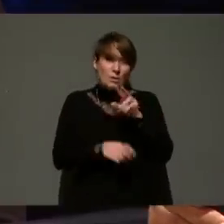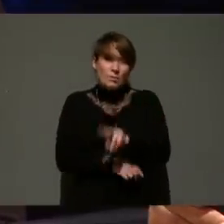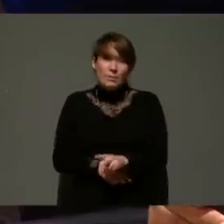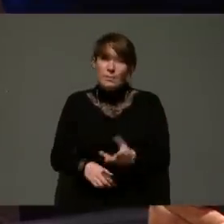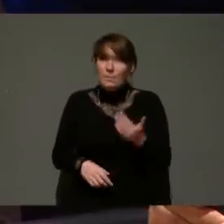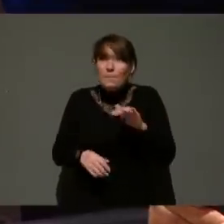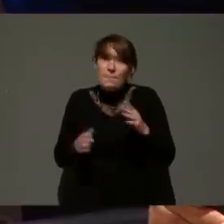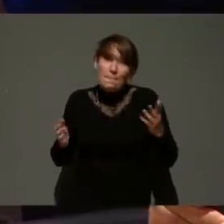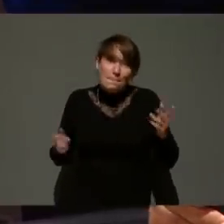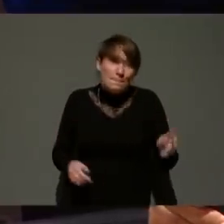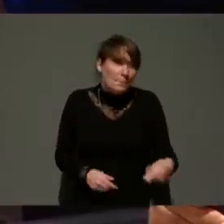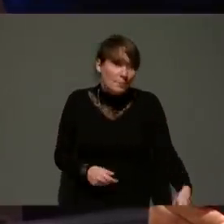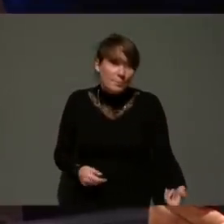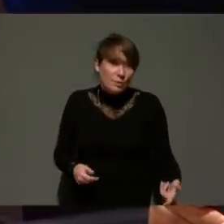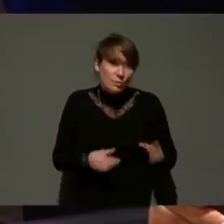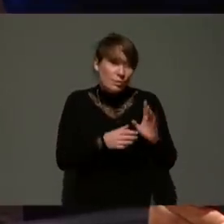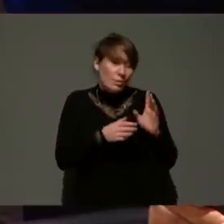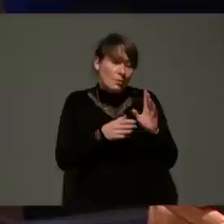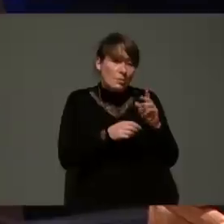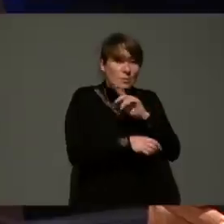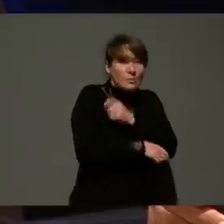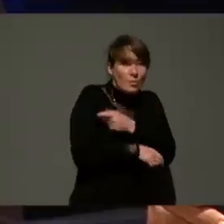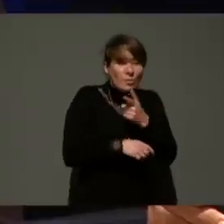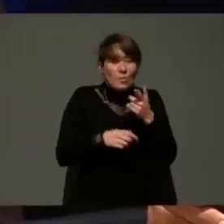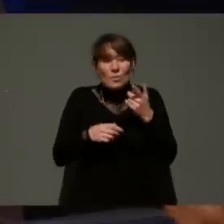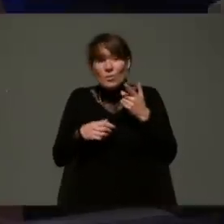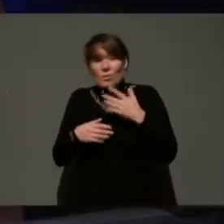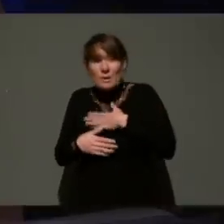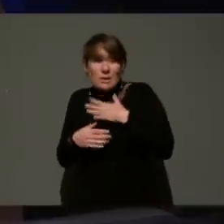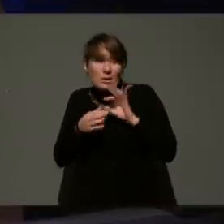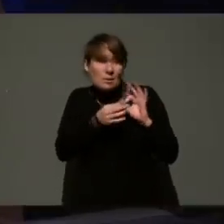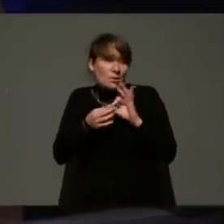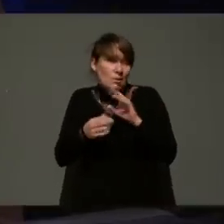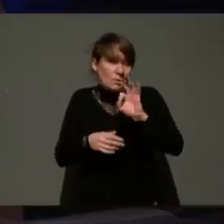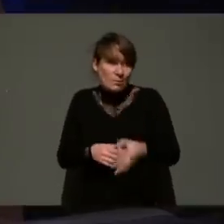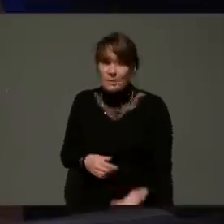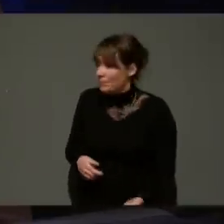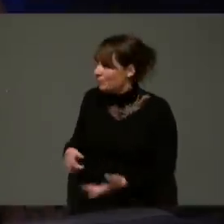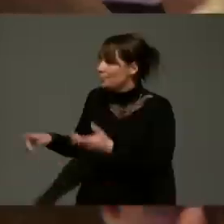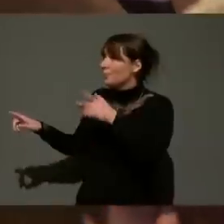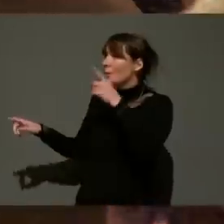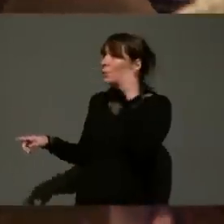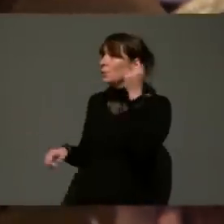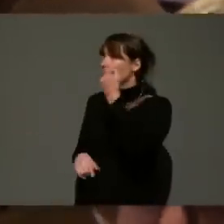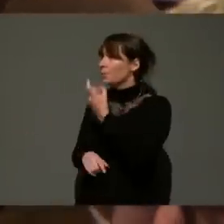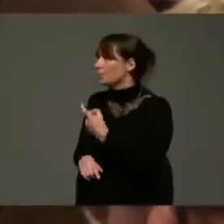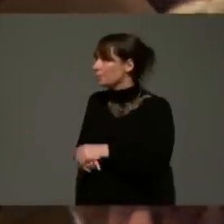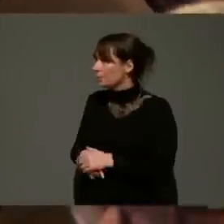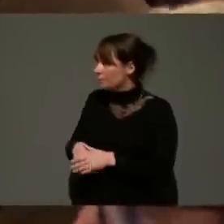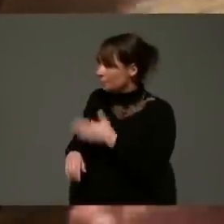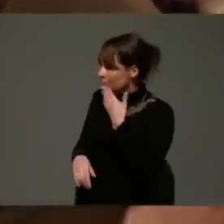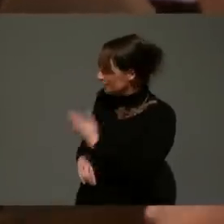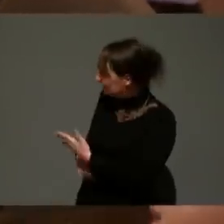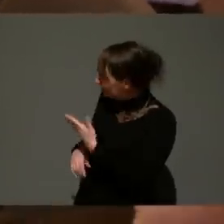mais forcément, elle est liée à cette notion de plaisir. Ouais. Alors, monsieur... Oui, bonsoir Sandra. Bonsoir